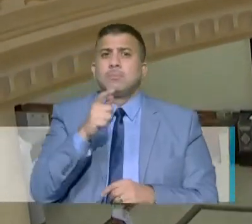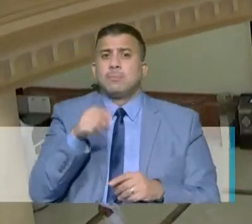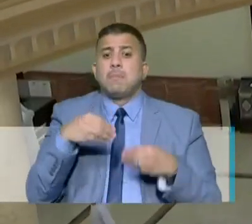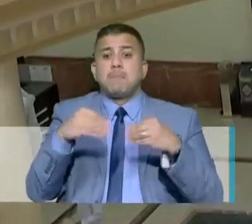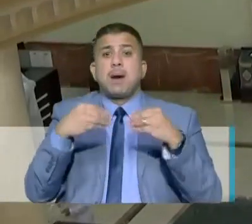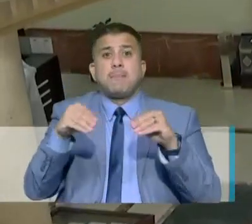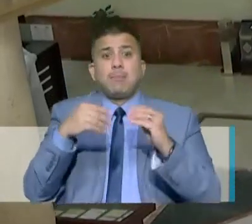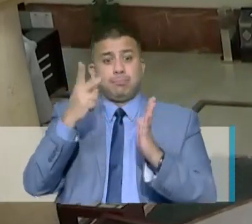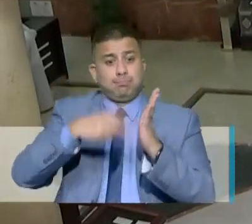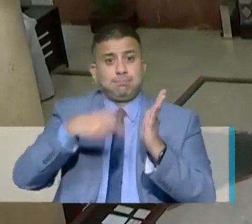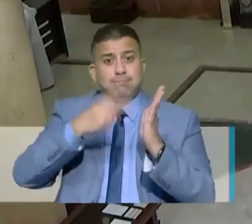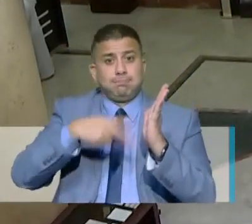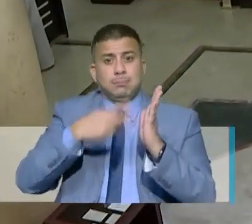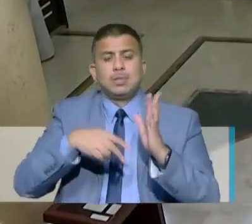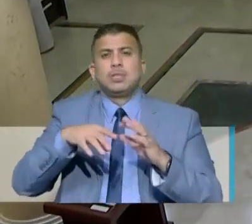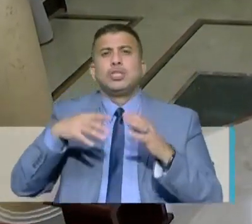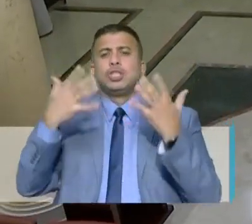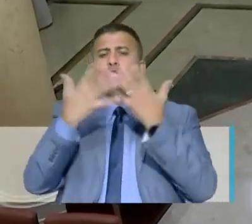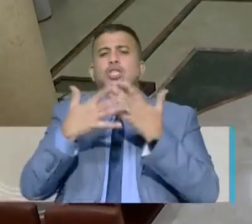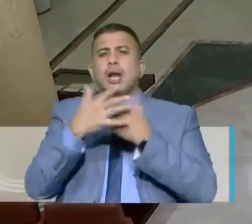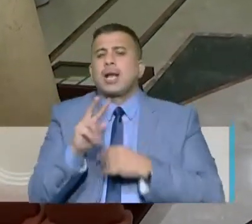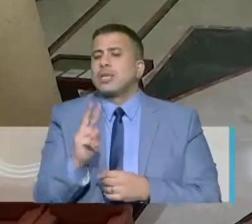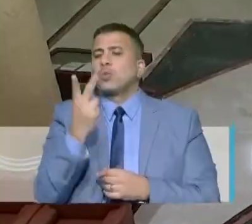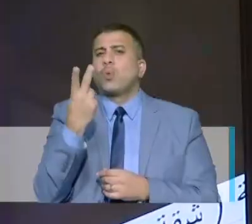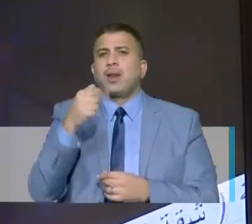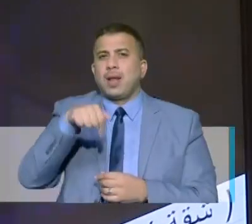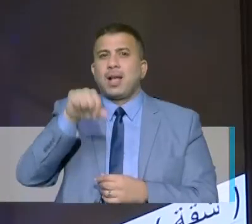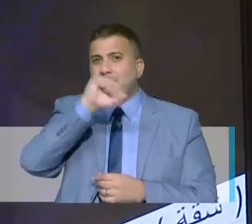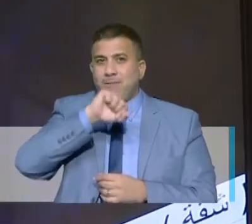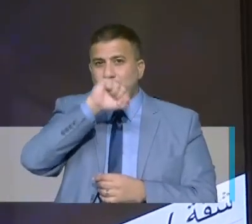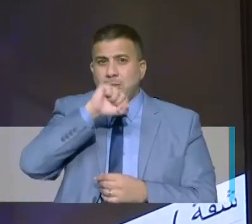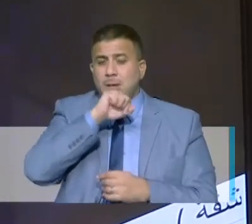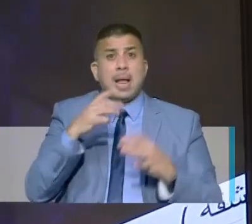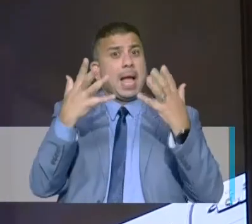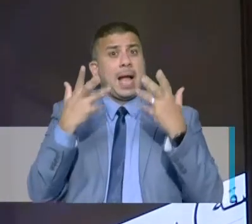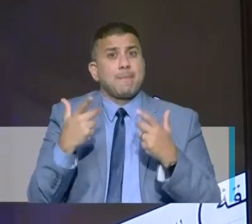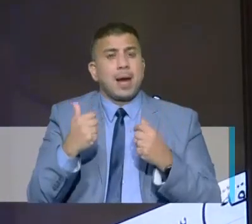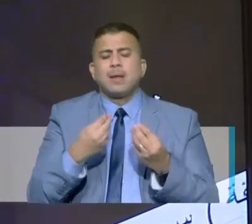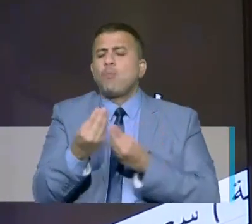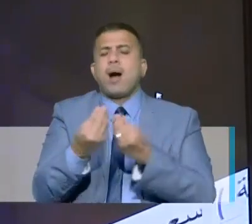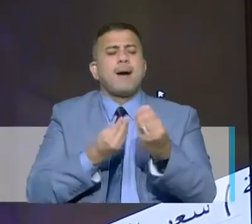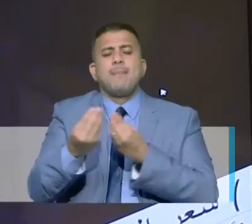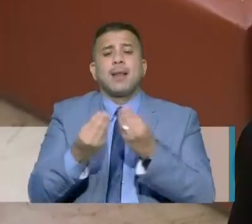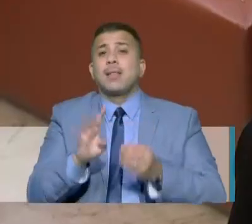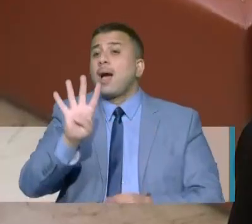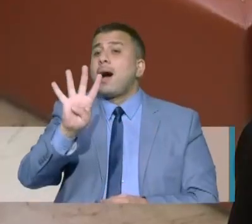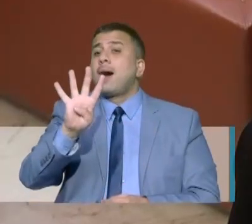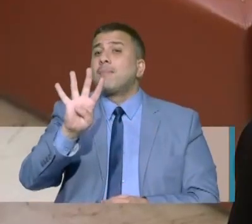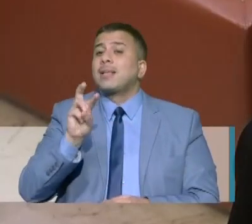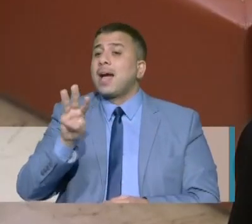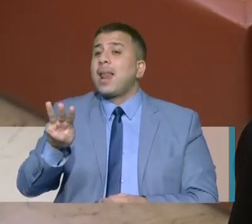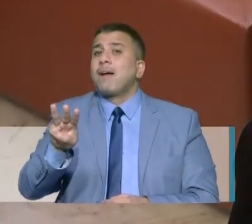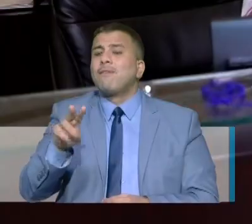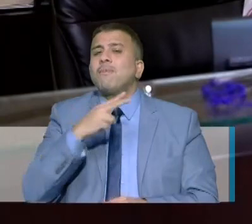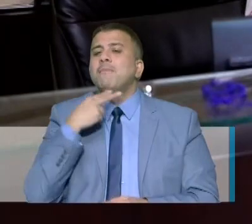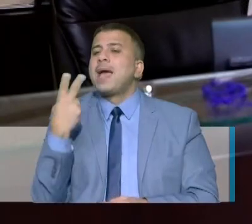البيع المبدئي التي نفذتها شركات التطوير العقاري في الاماره بلغ اجمالي هذه المعاملات 4200